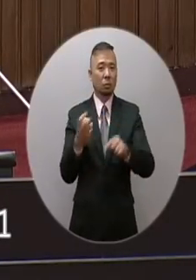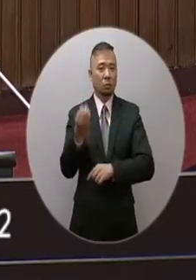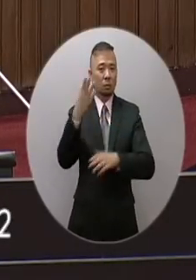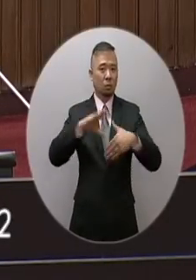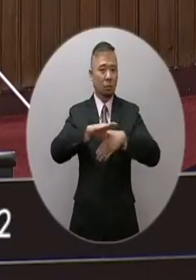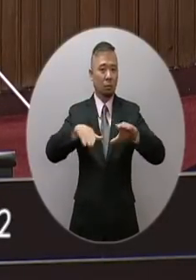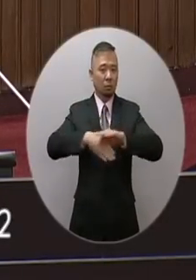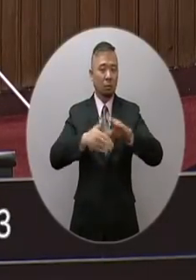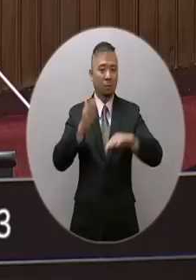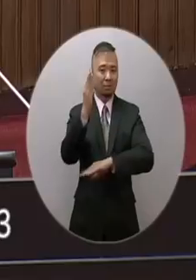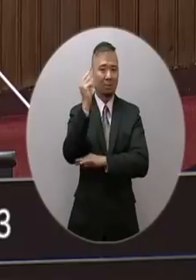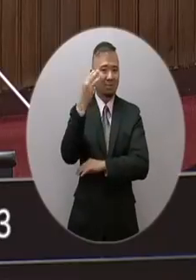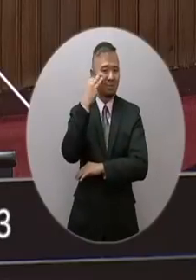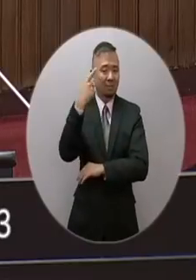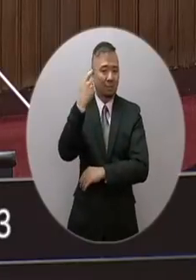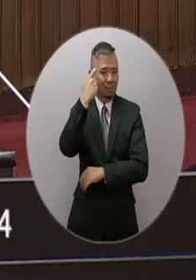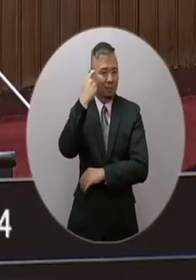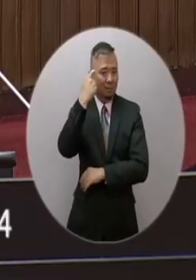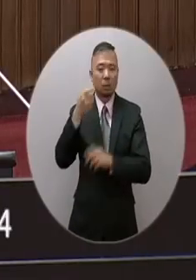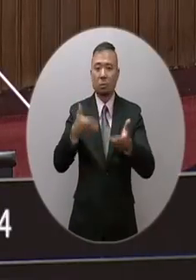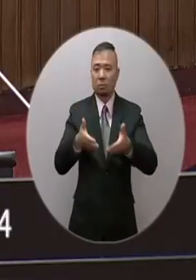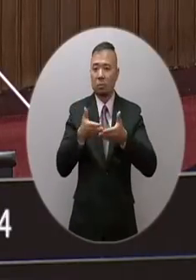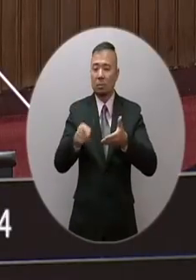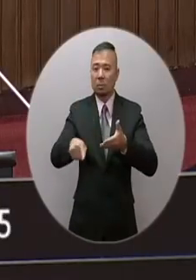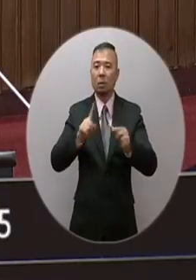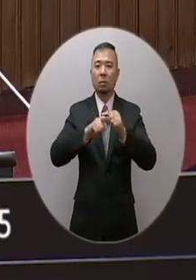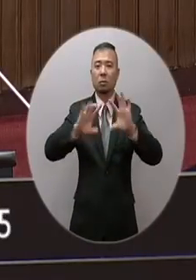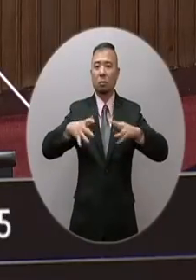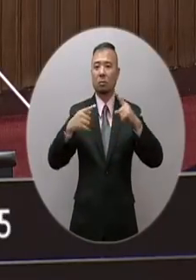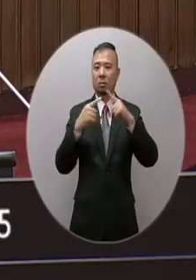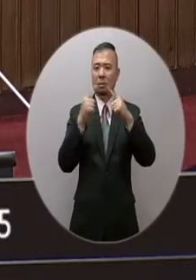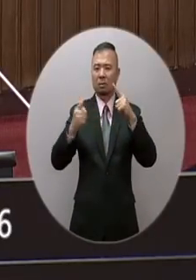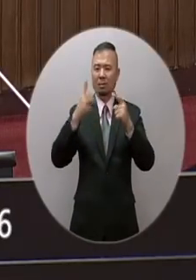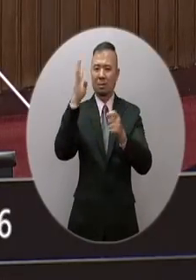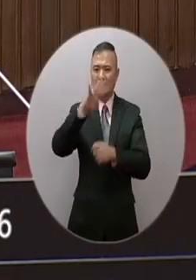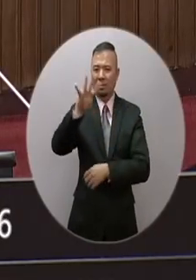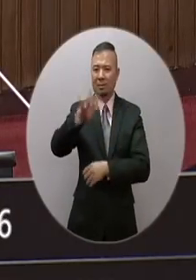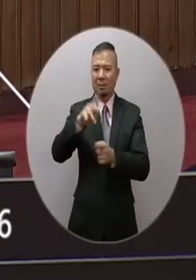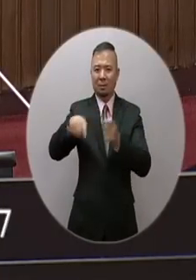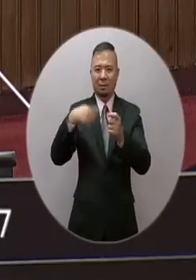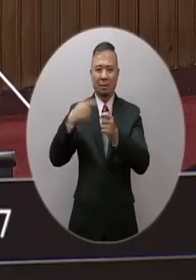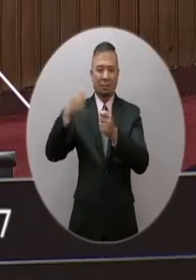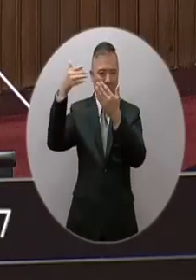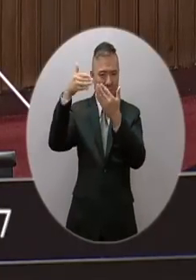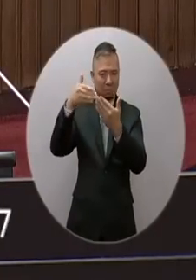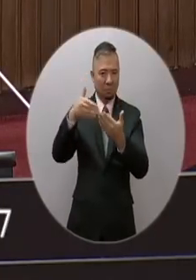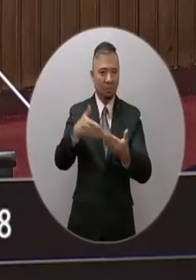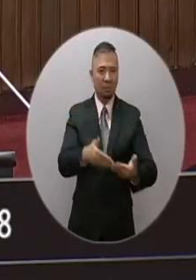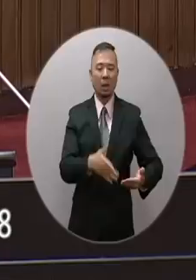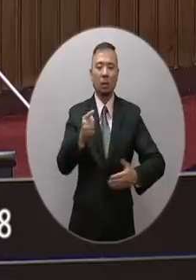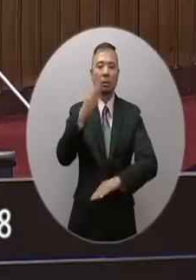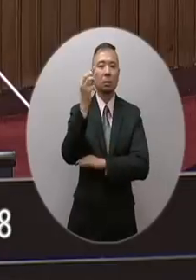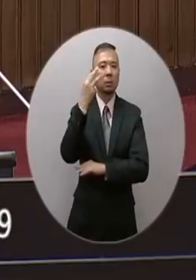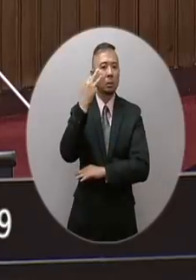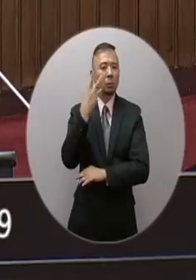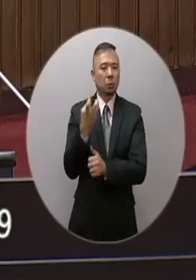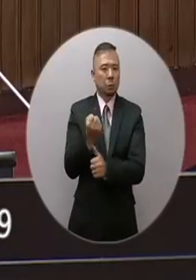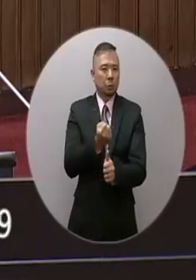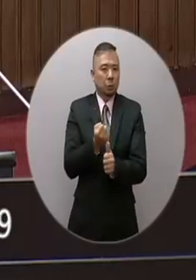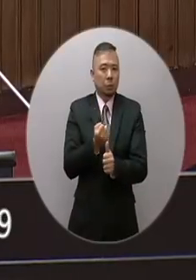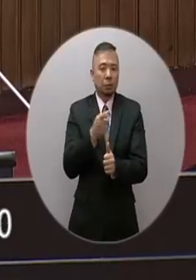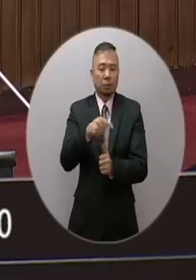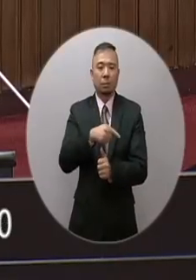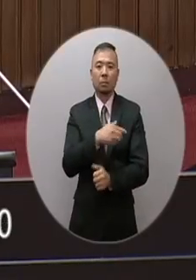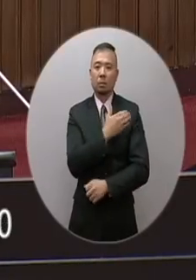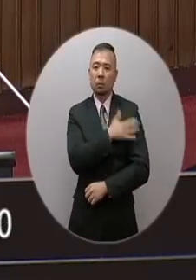心，中国人4000年来的为政之道，也是适用古今中外执政的